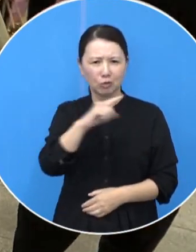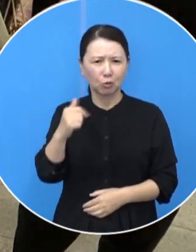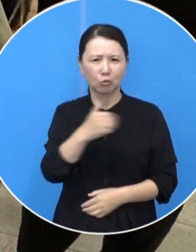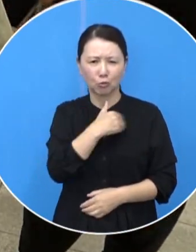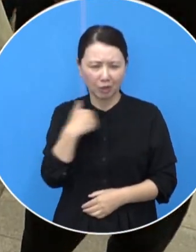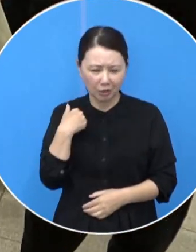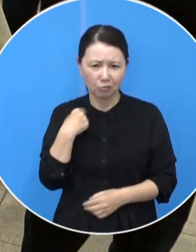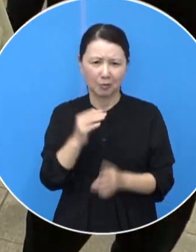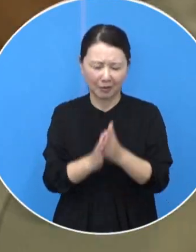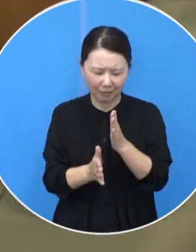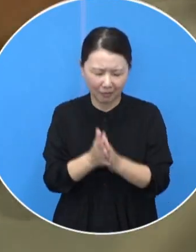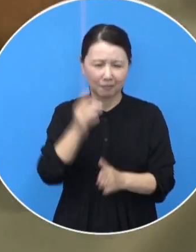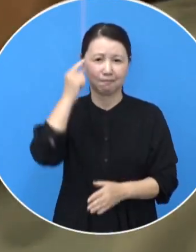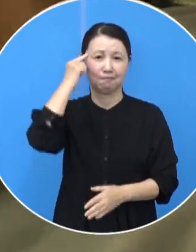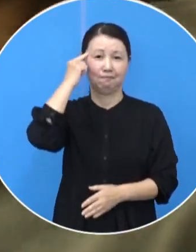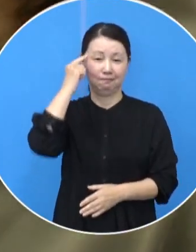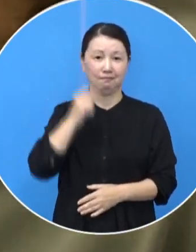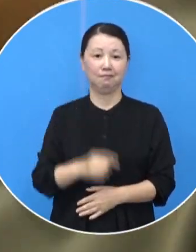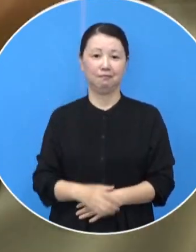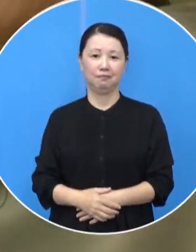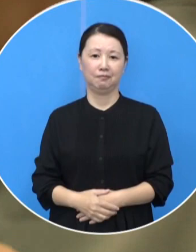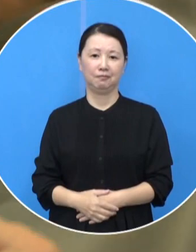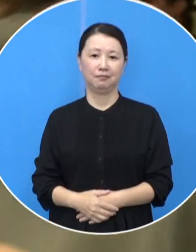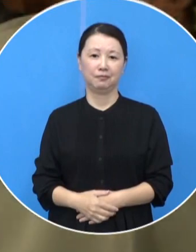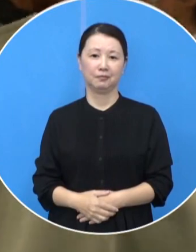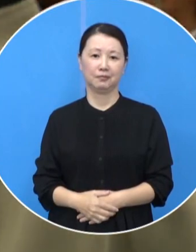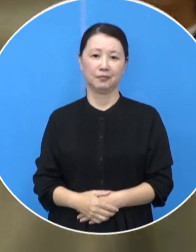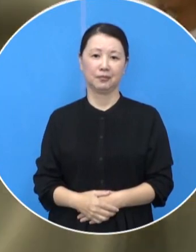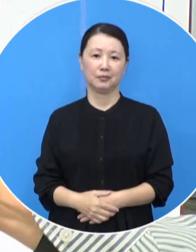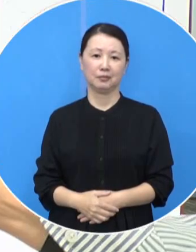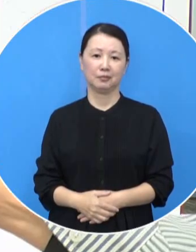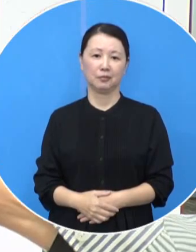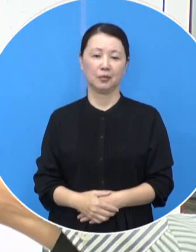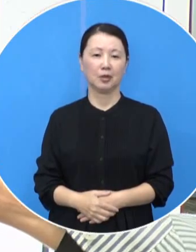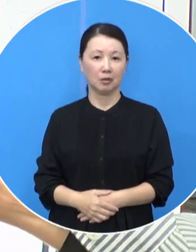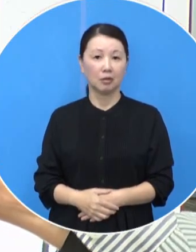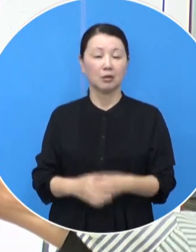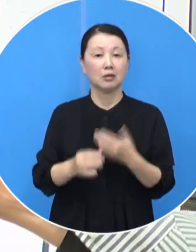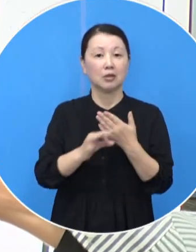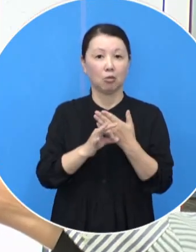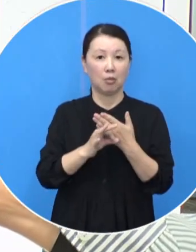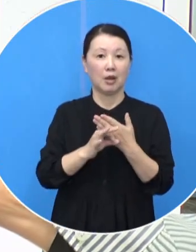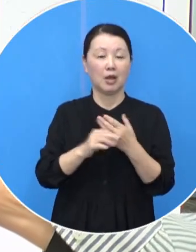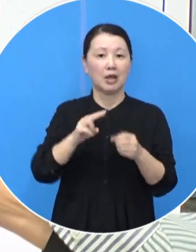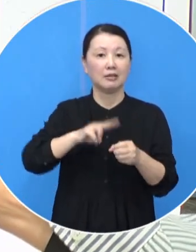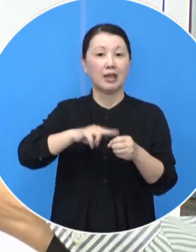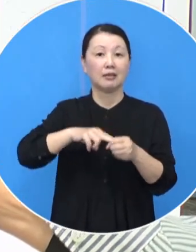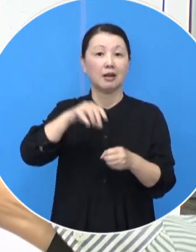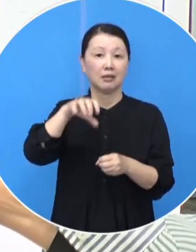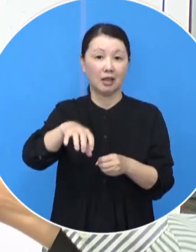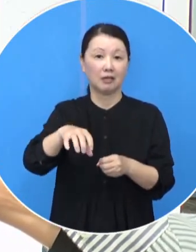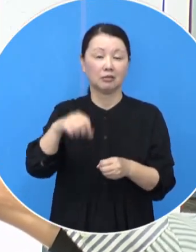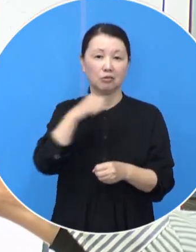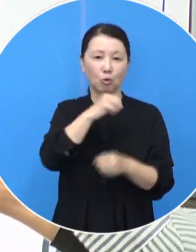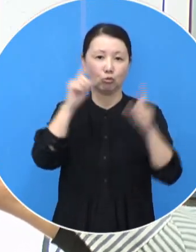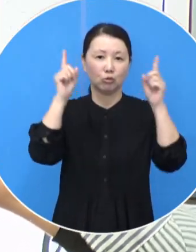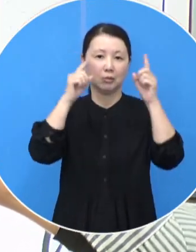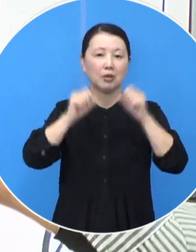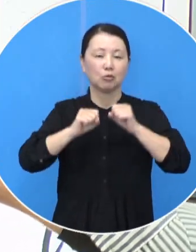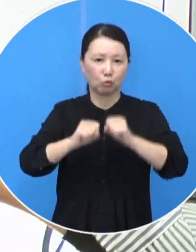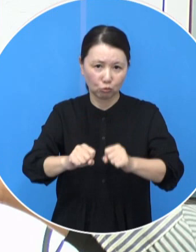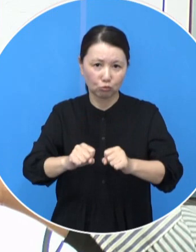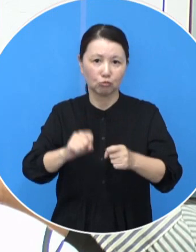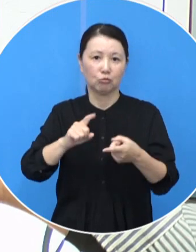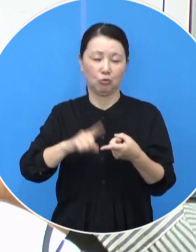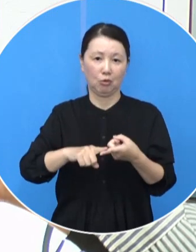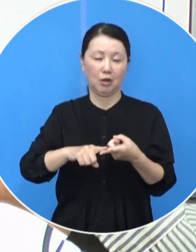性ってすごいんだなっていうのを改めて感じましたね。そうですね、例えば仙巌園で焼酎のイベントしてみたり